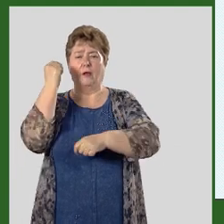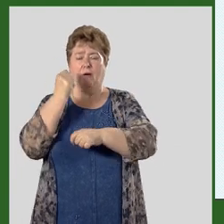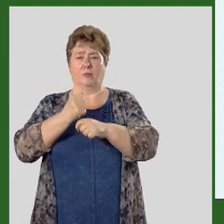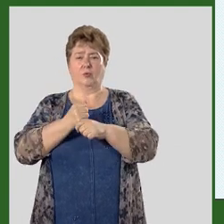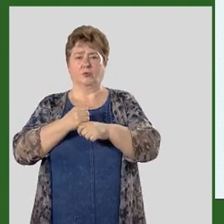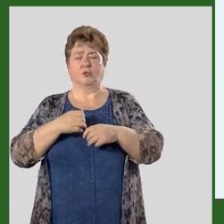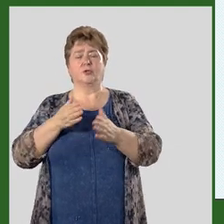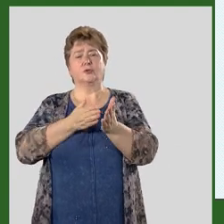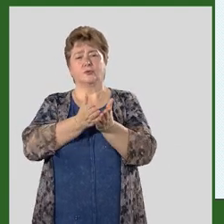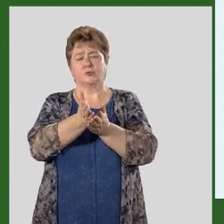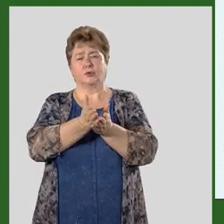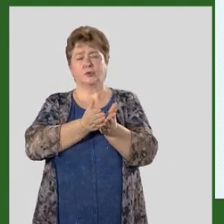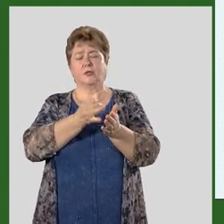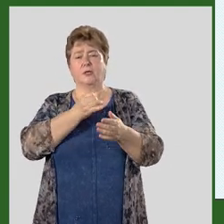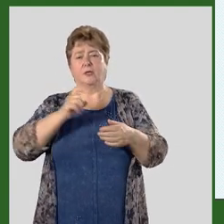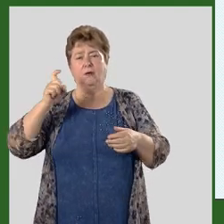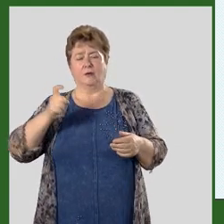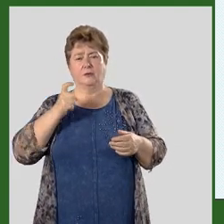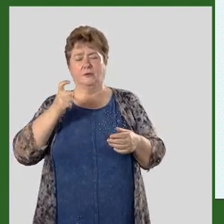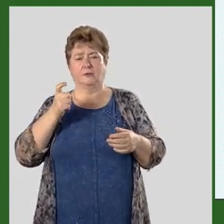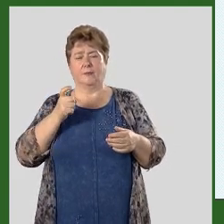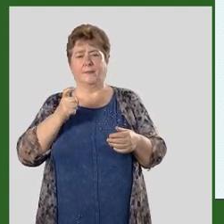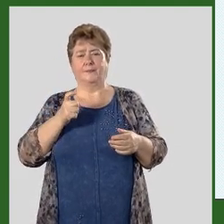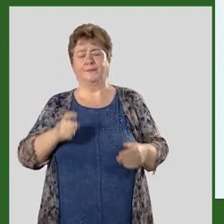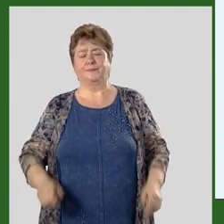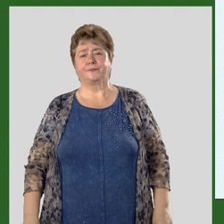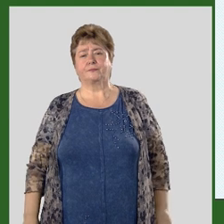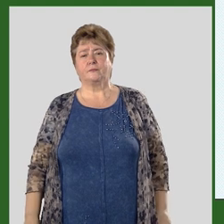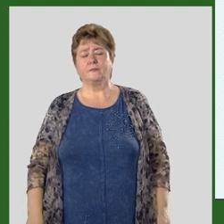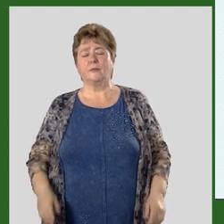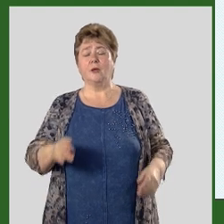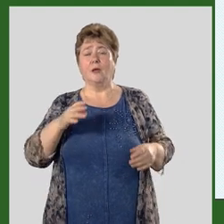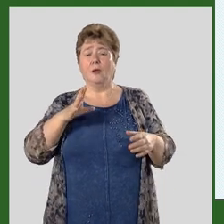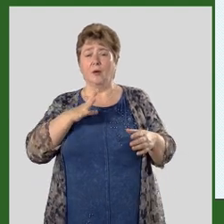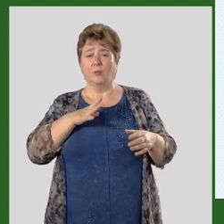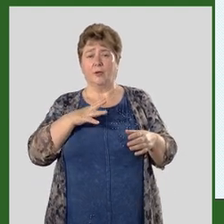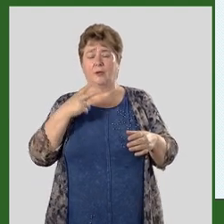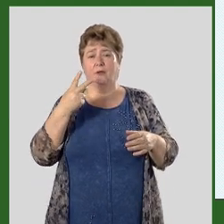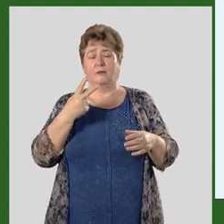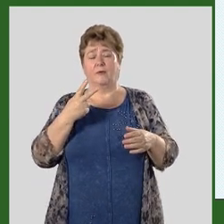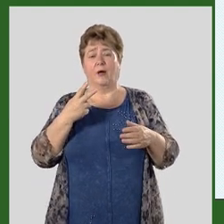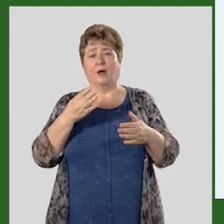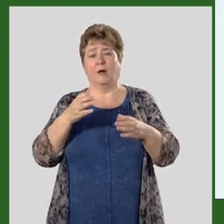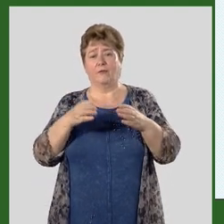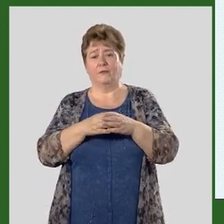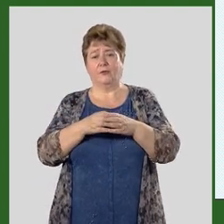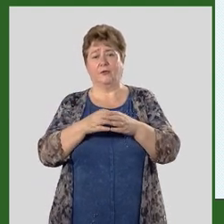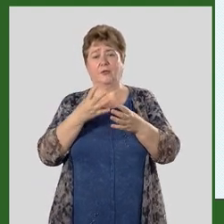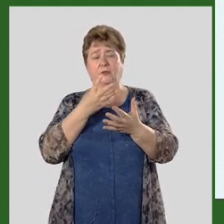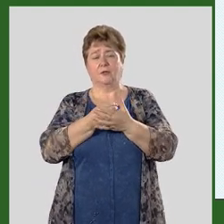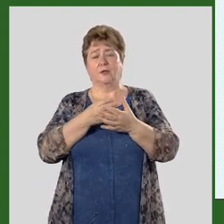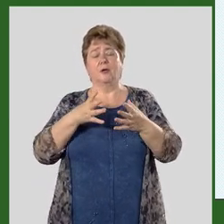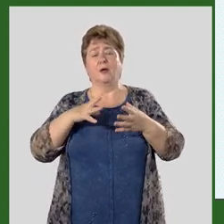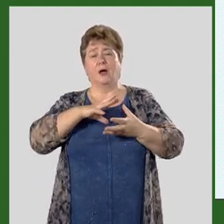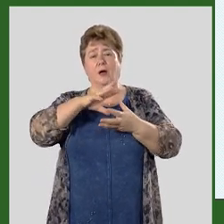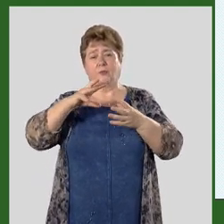рабочие, служащие и колхозное крестьянство, так как было лишь два вида собственности –